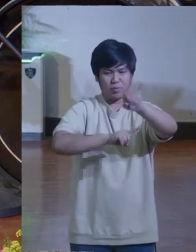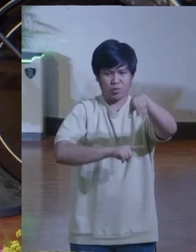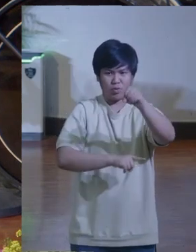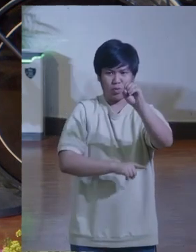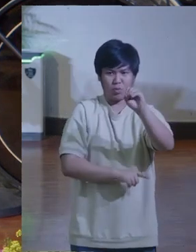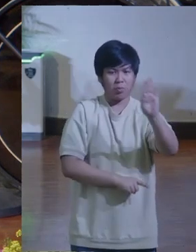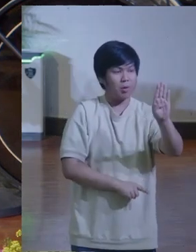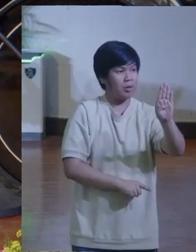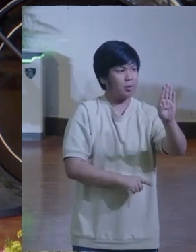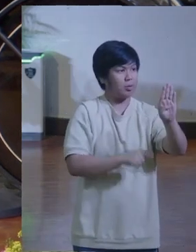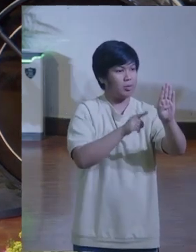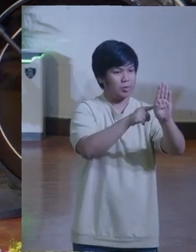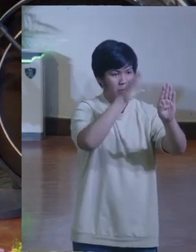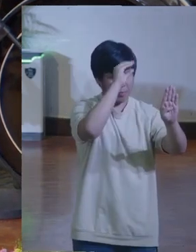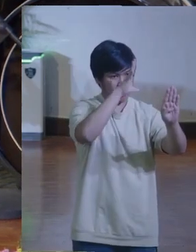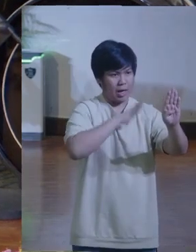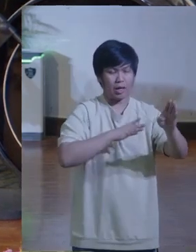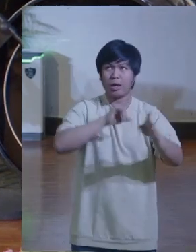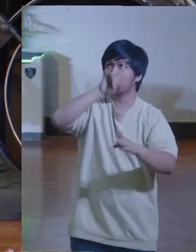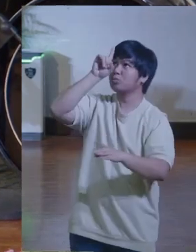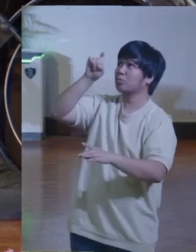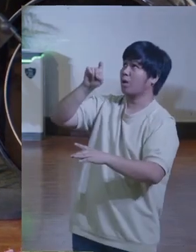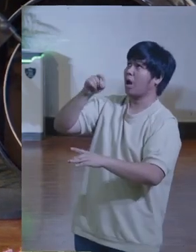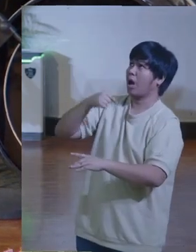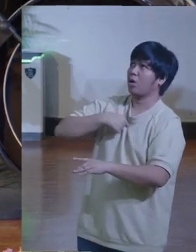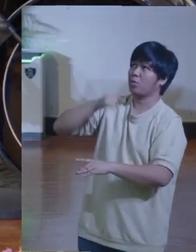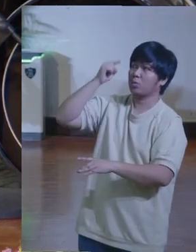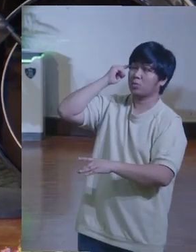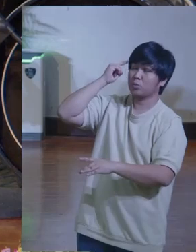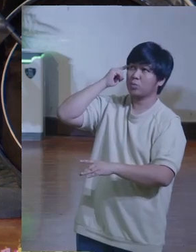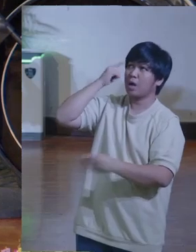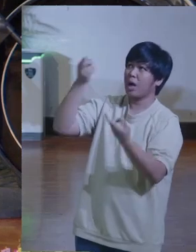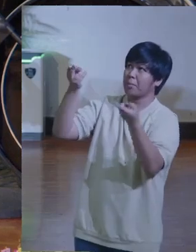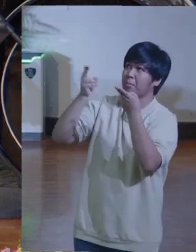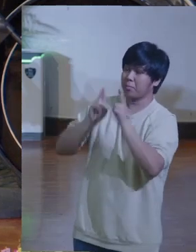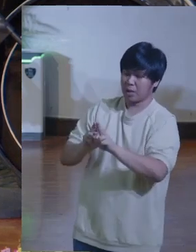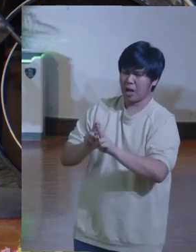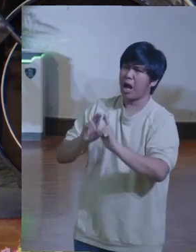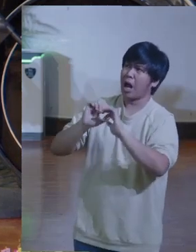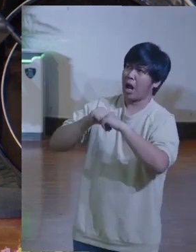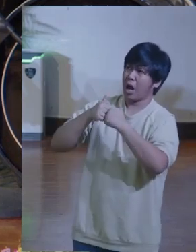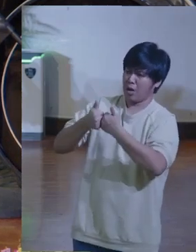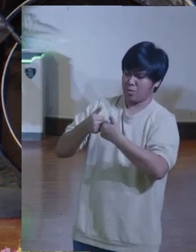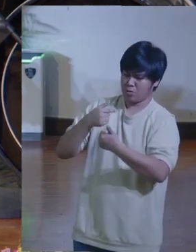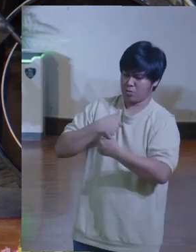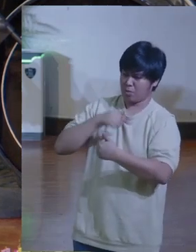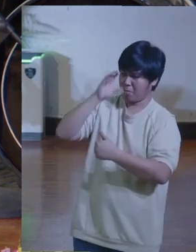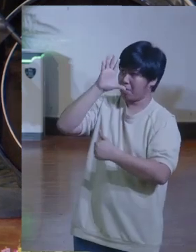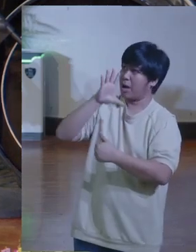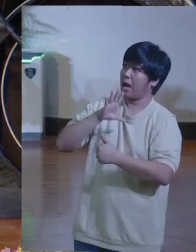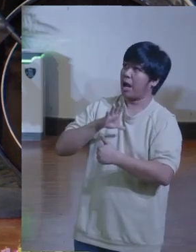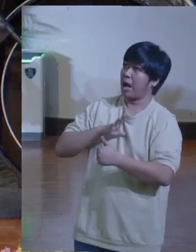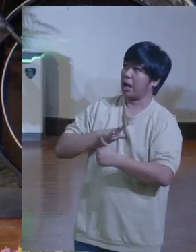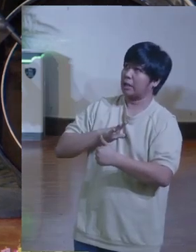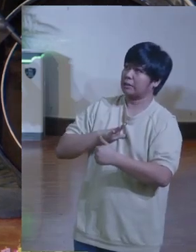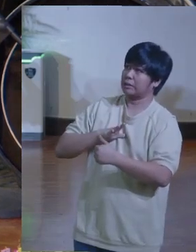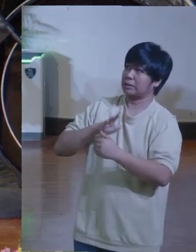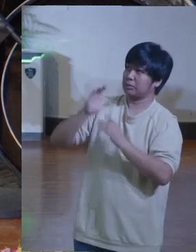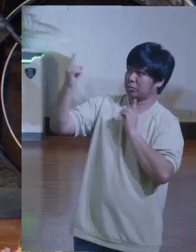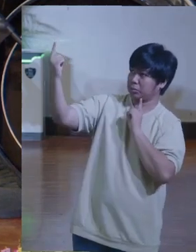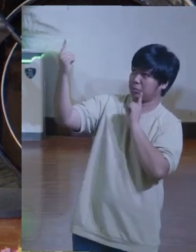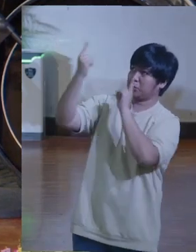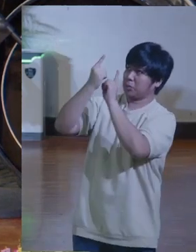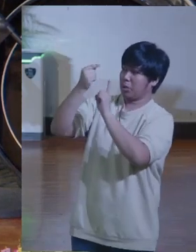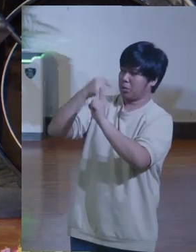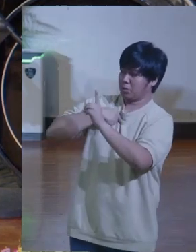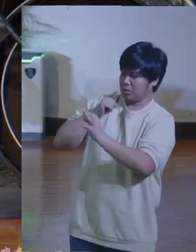kanyang katanungan na ay, truly I know that it is so, but how can a man be in the right before